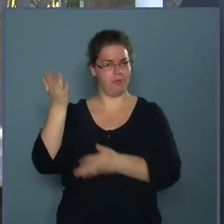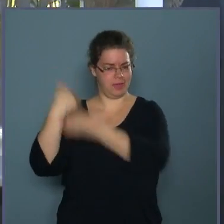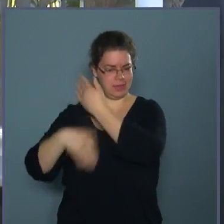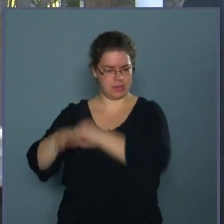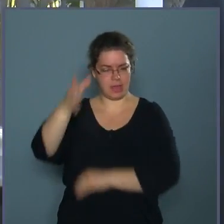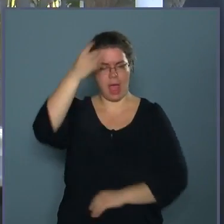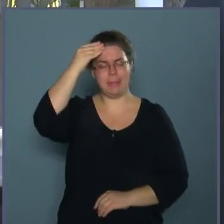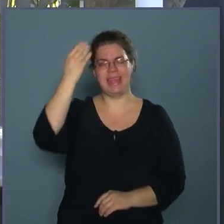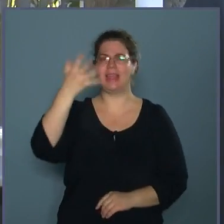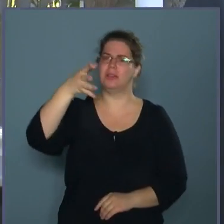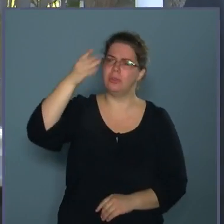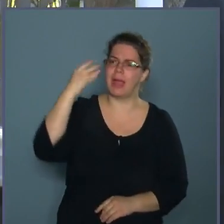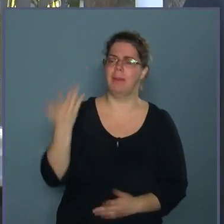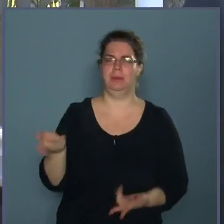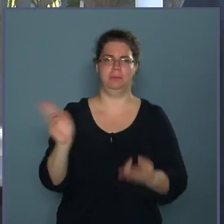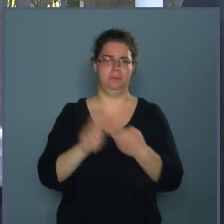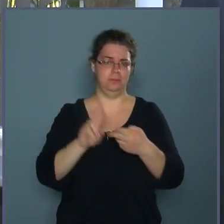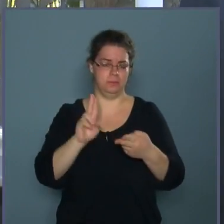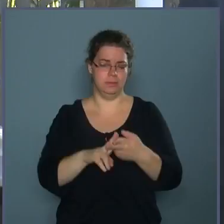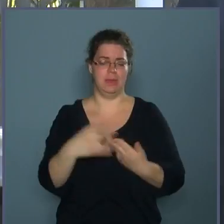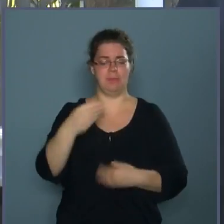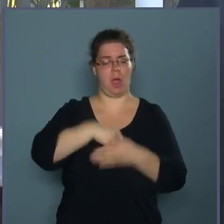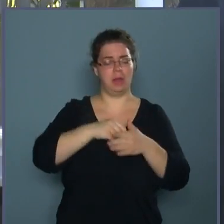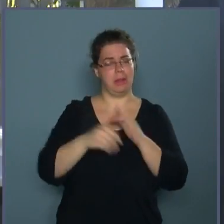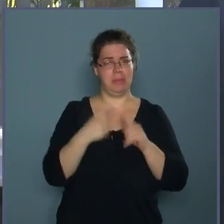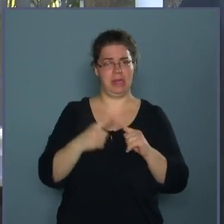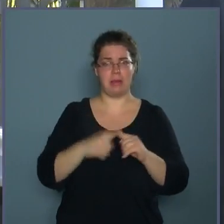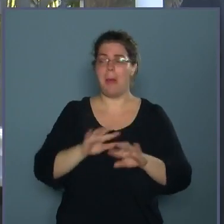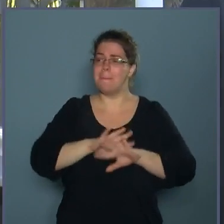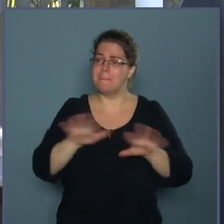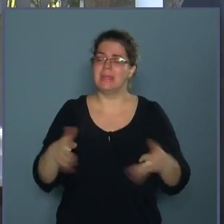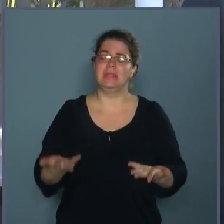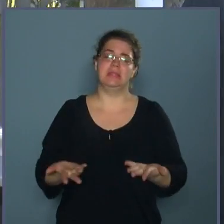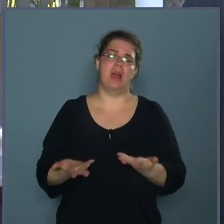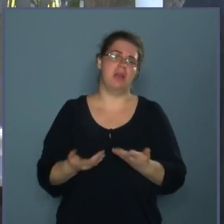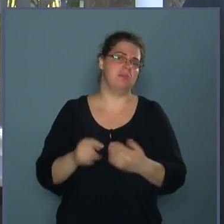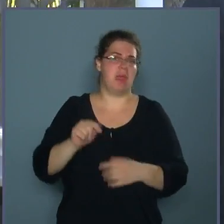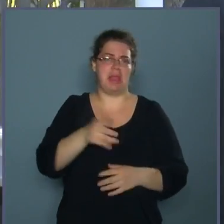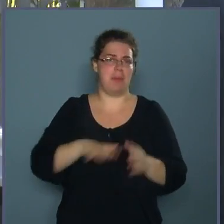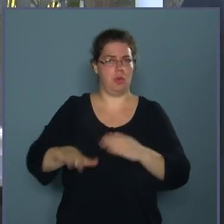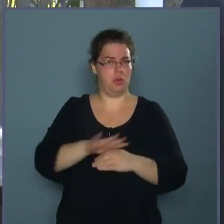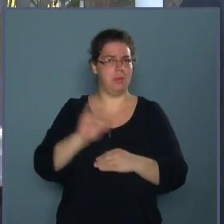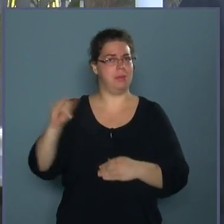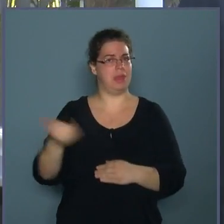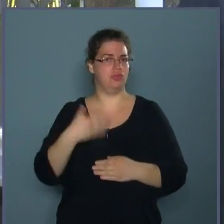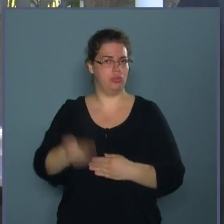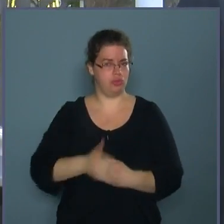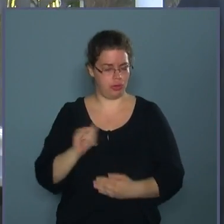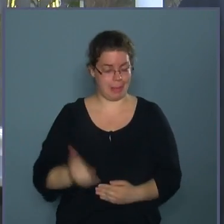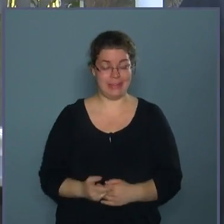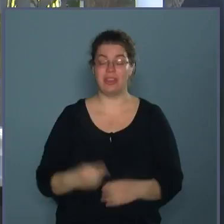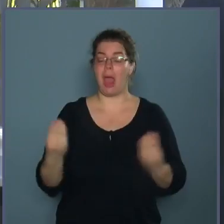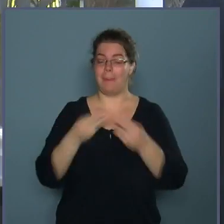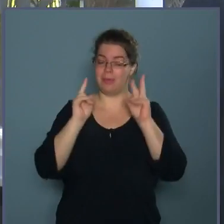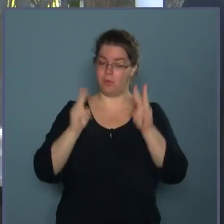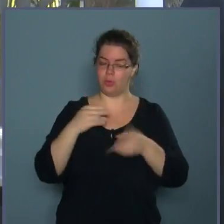visszaemlékezés, a megemlékezések az ünnep tartalmi részében, mind az egyéb körülményekben és külsőségekben. De ami